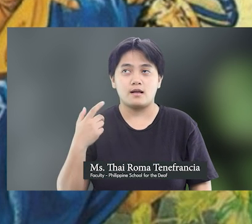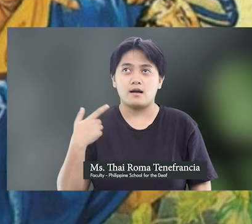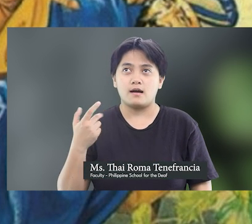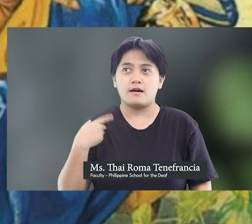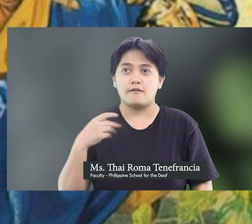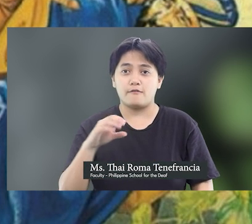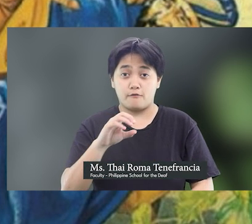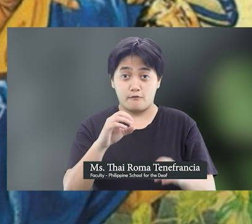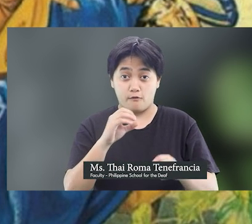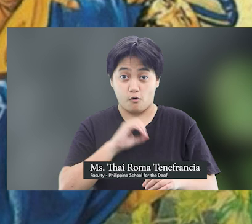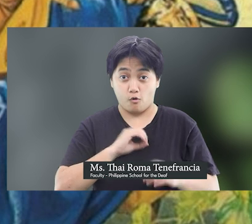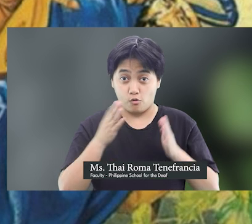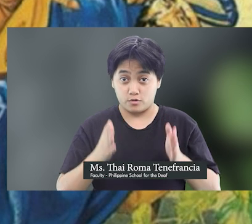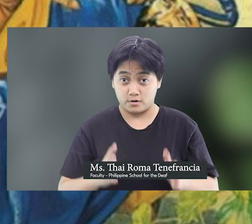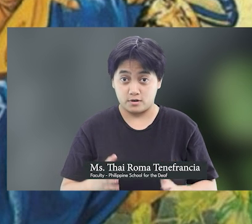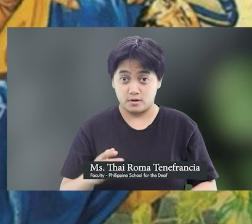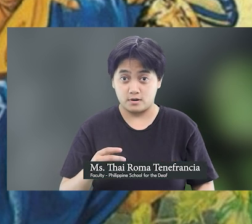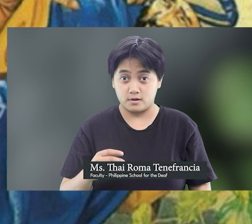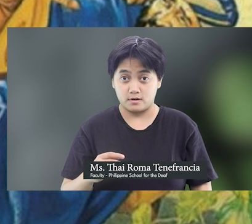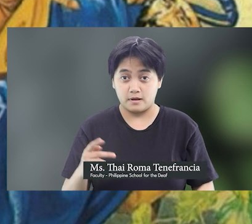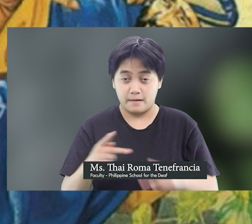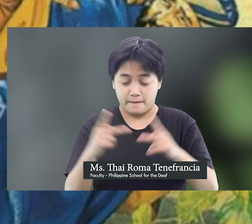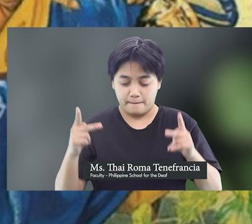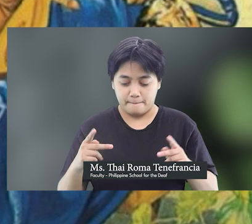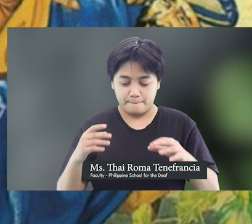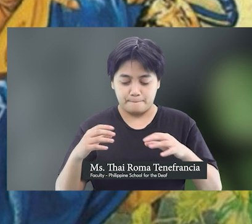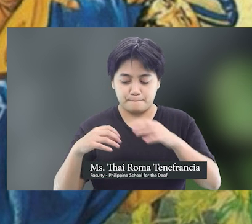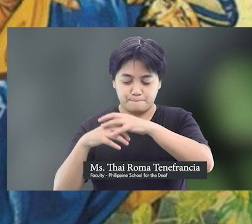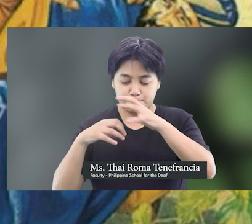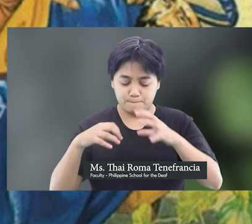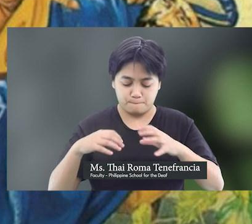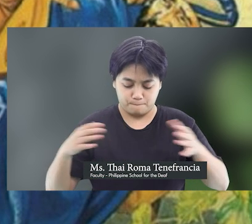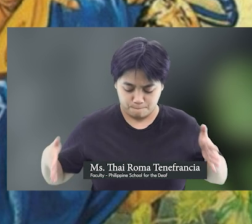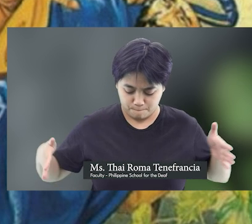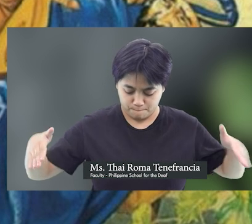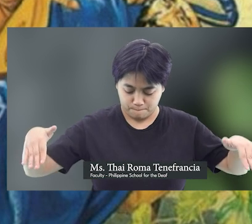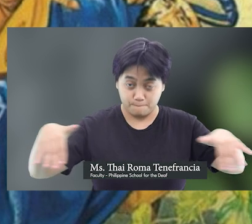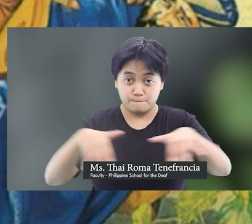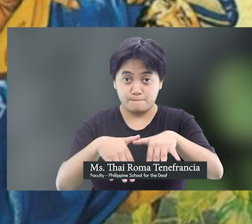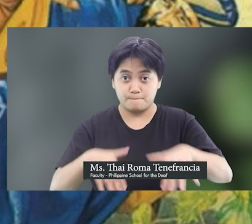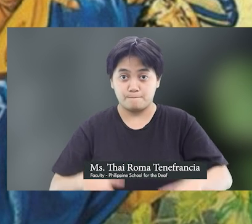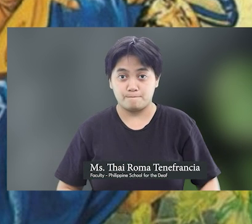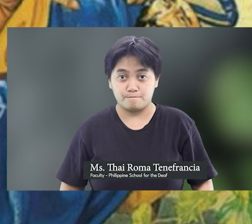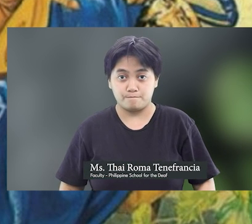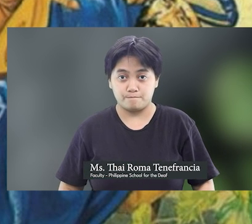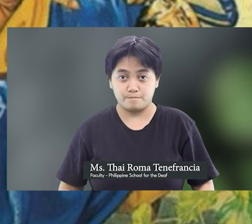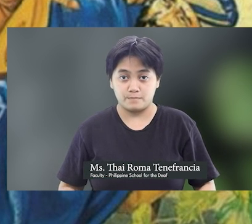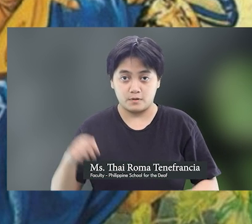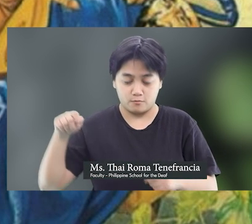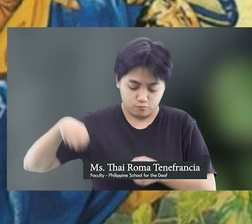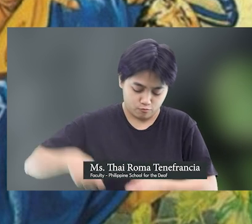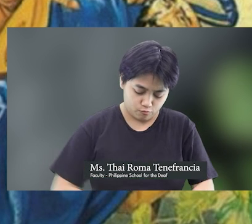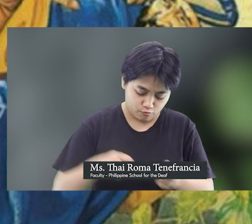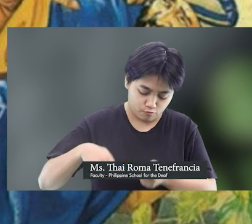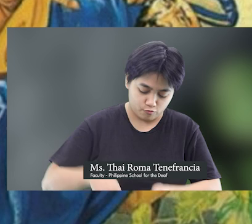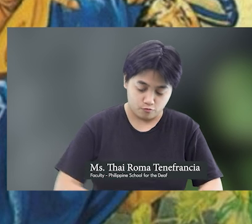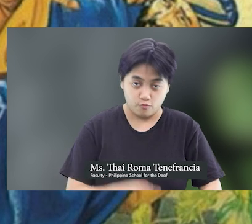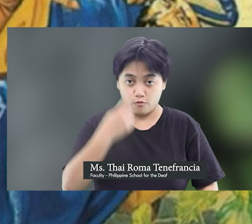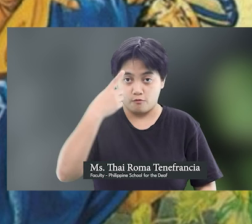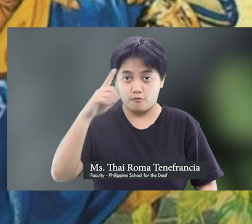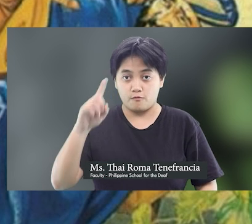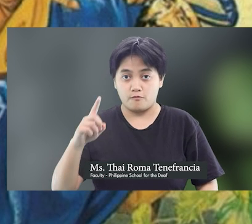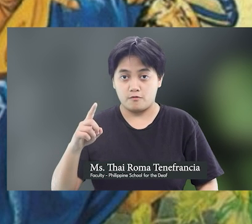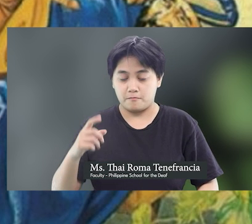isang may-ari ng bahay na nagtanim ng ubasan. Binakuran ang paligid nito, humukay para sa pisaan ng